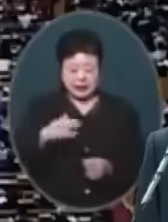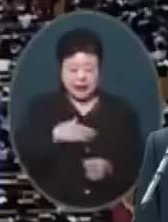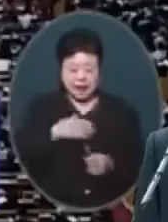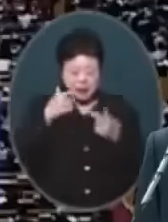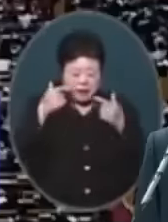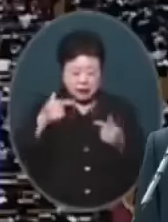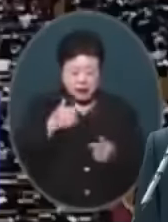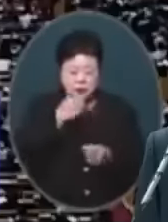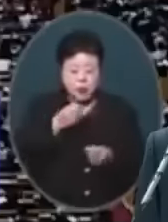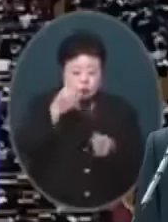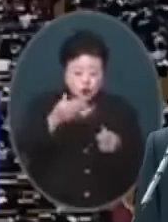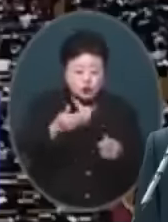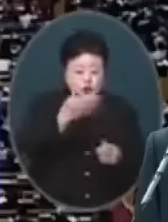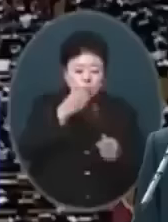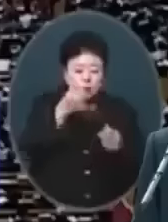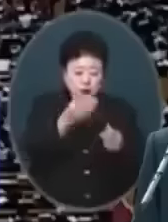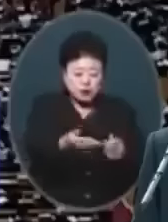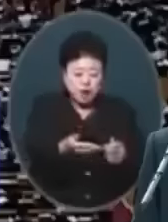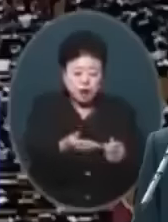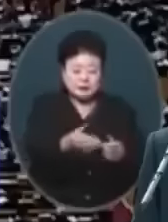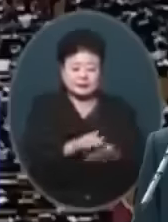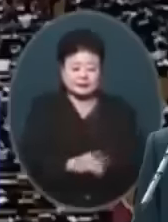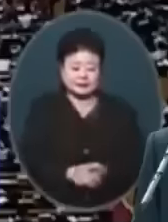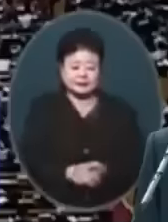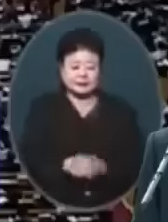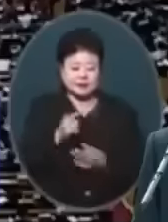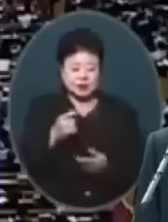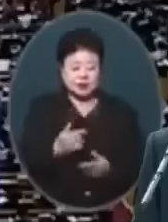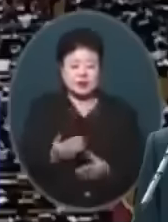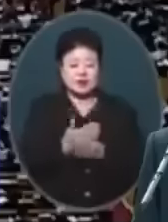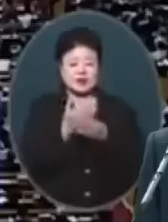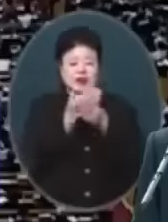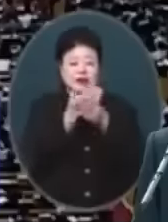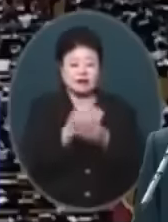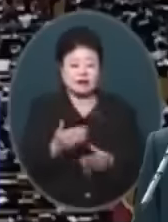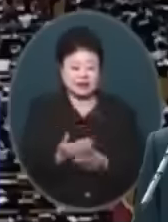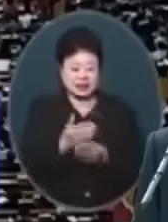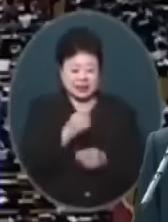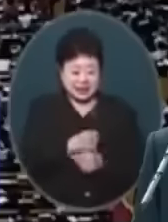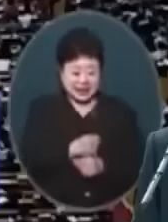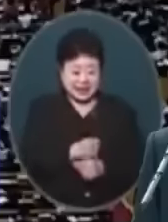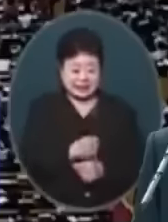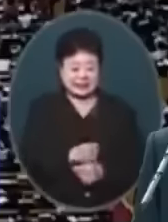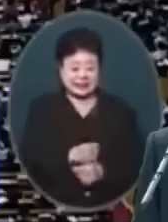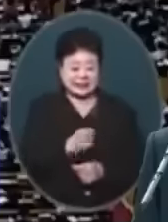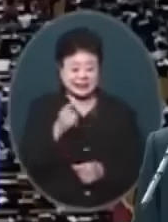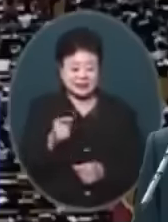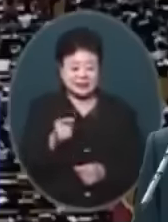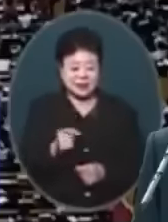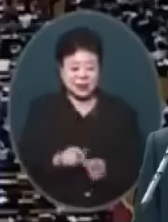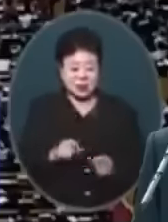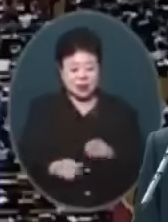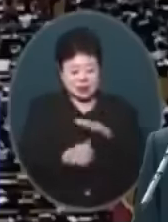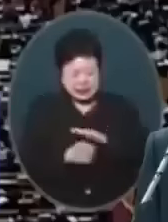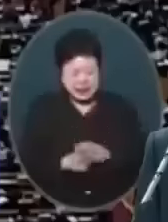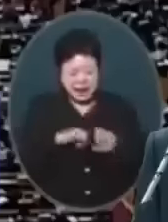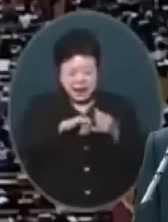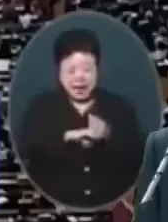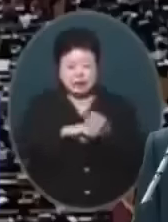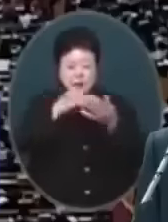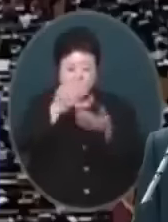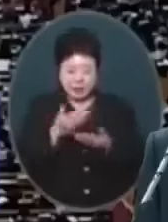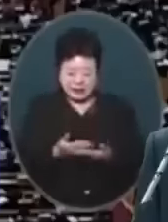내가 반드시 너에게 복주고 너를 번창케 하고 번창케 하리라 하였으니 그가 이같이 오래